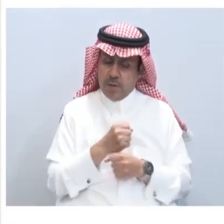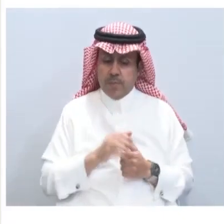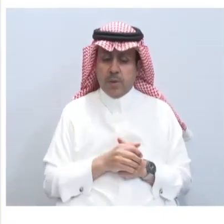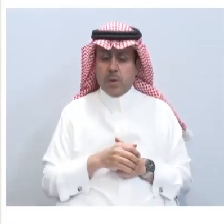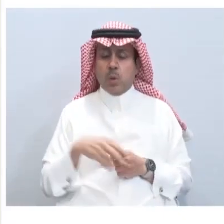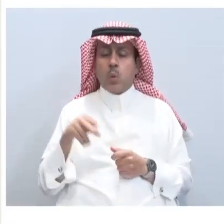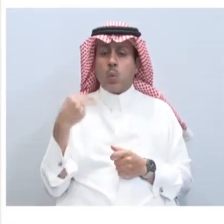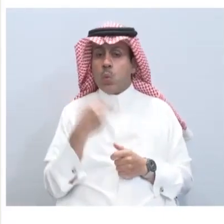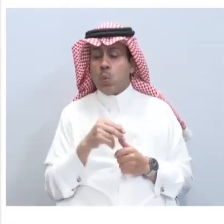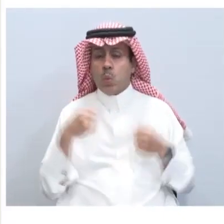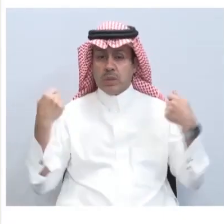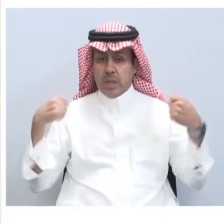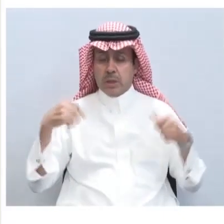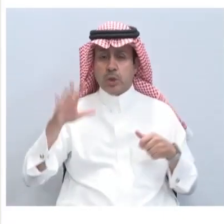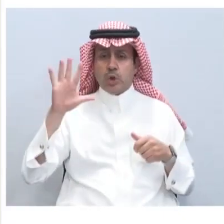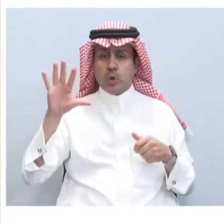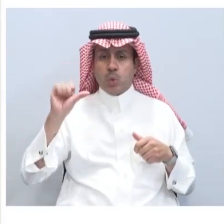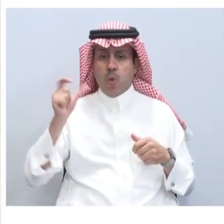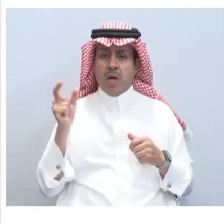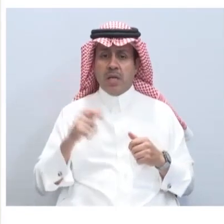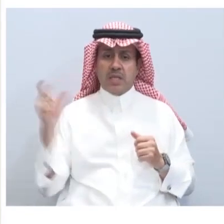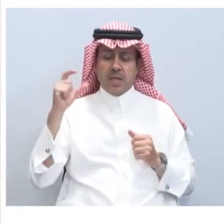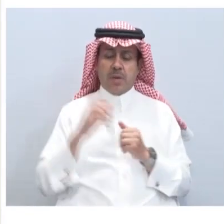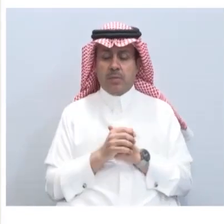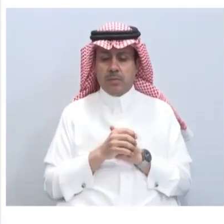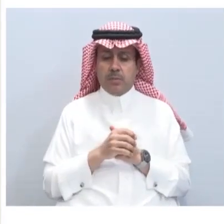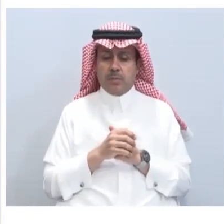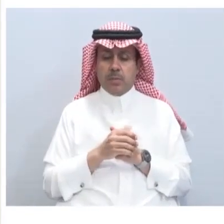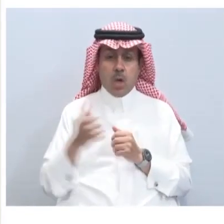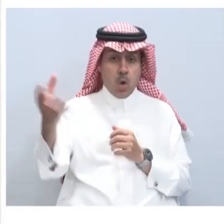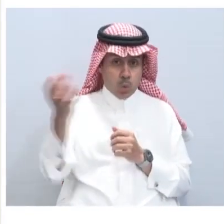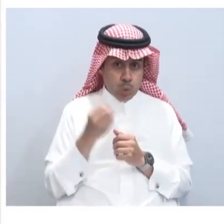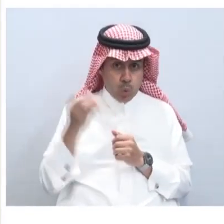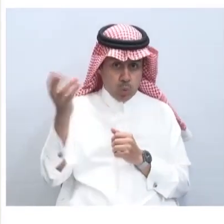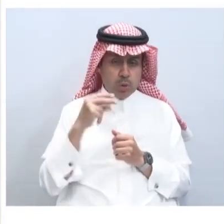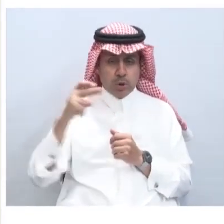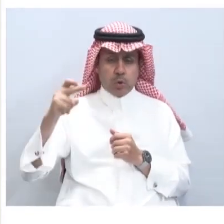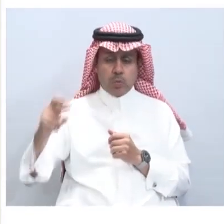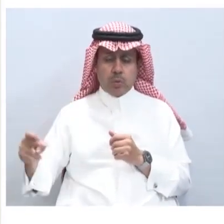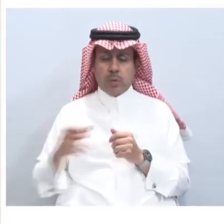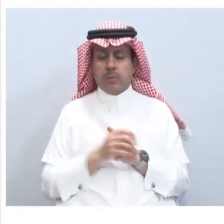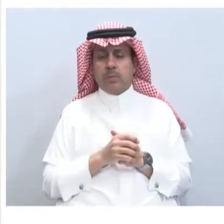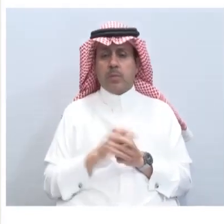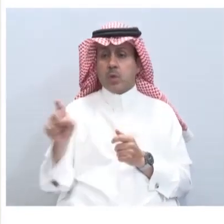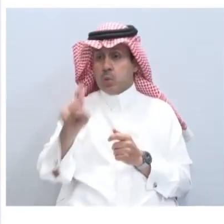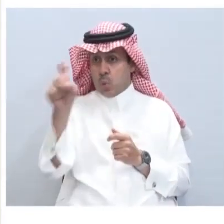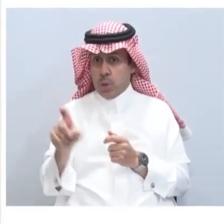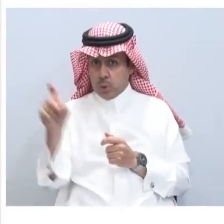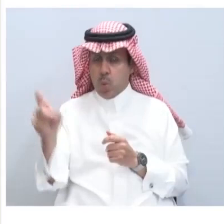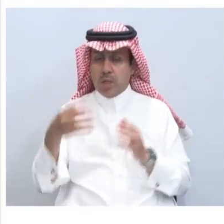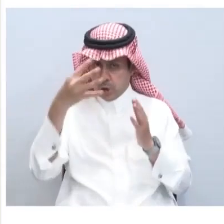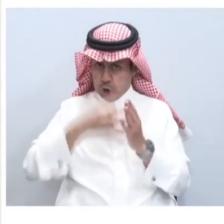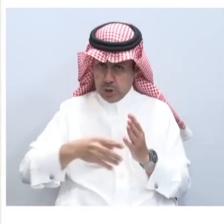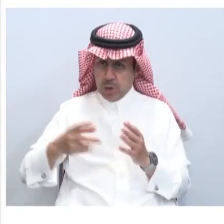والدعوه والارشاد والذي يمكن من خلاله الحصول على اجابات وفتاوى شرعيه